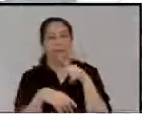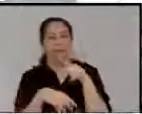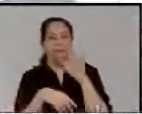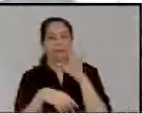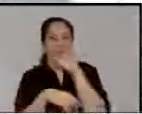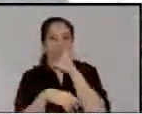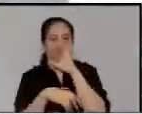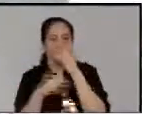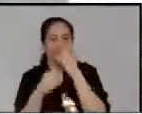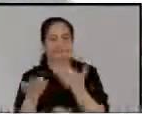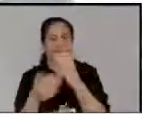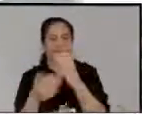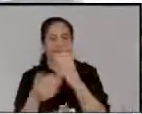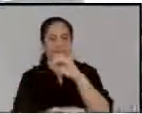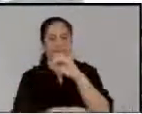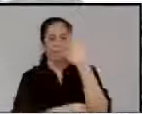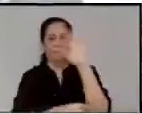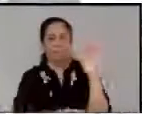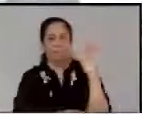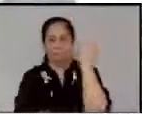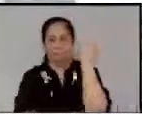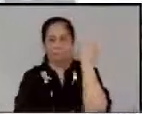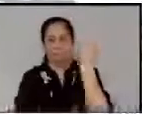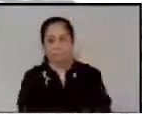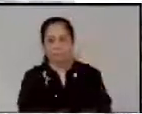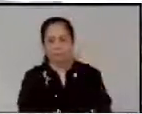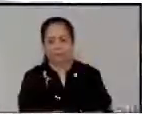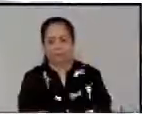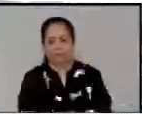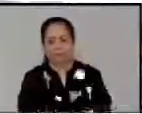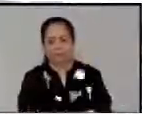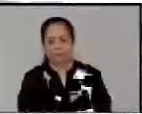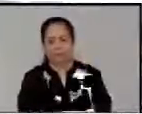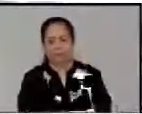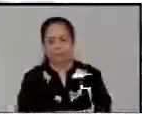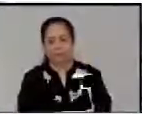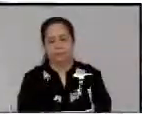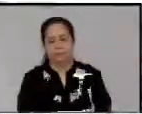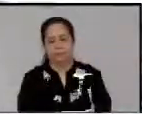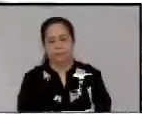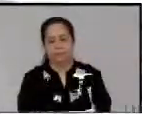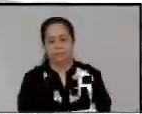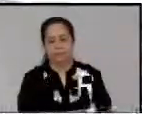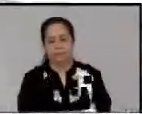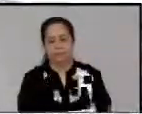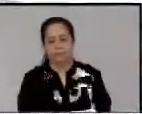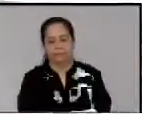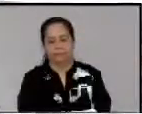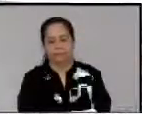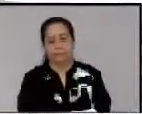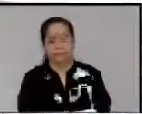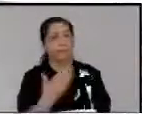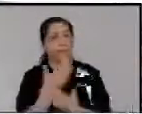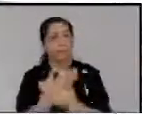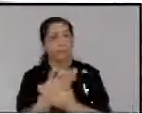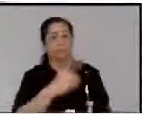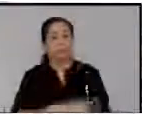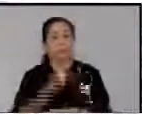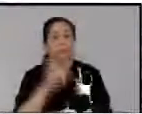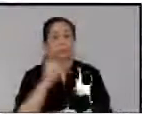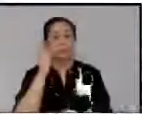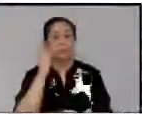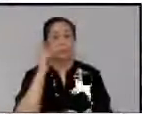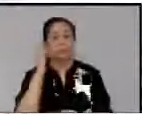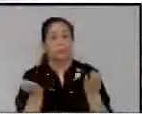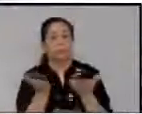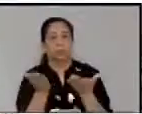Nay, ano po yung nangyari, Nay, nung mga oras na iyon bago yung ano po yung nangyari nung mga oras na iyon